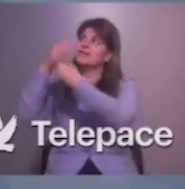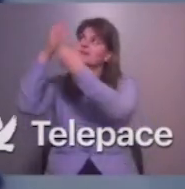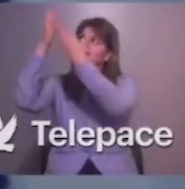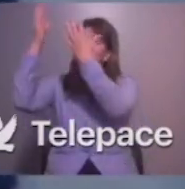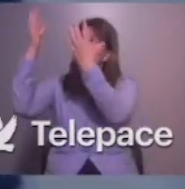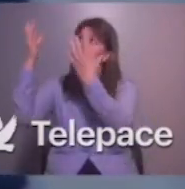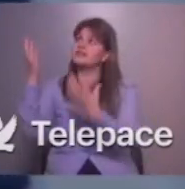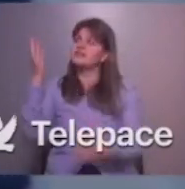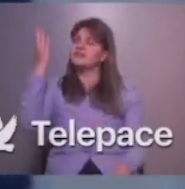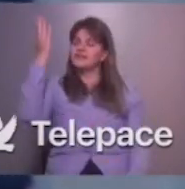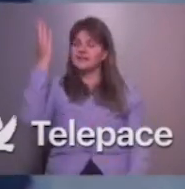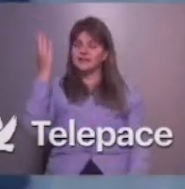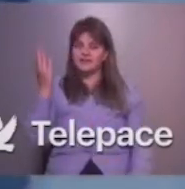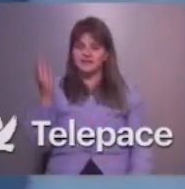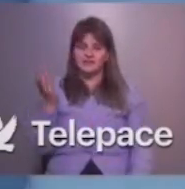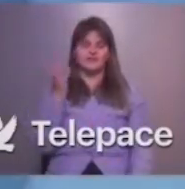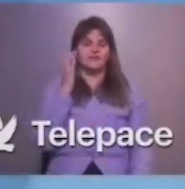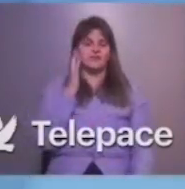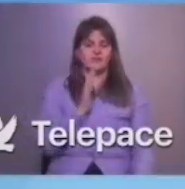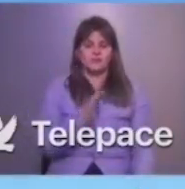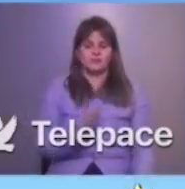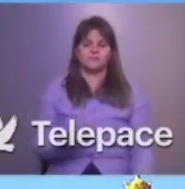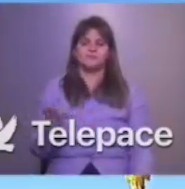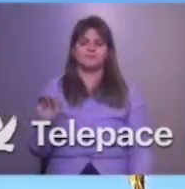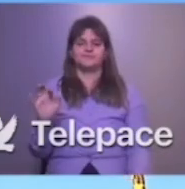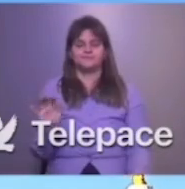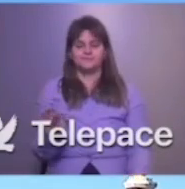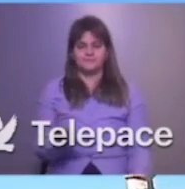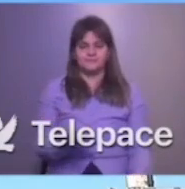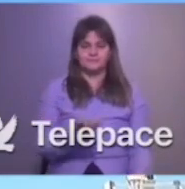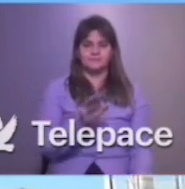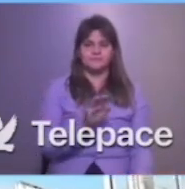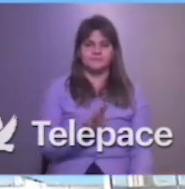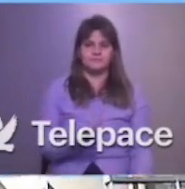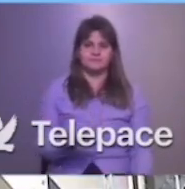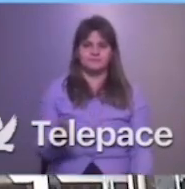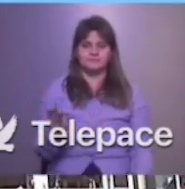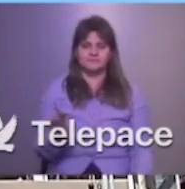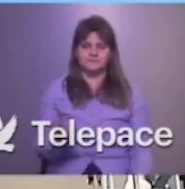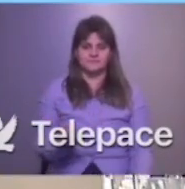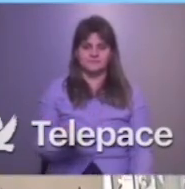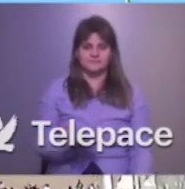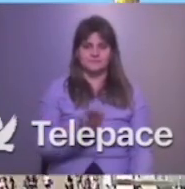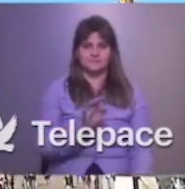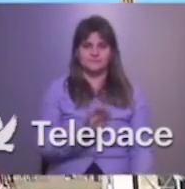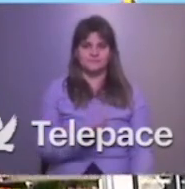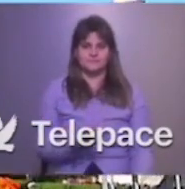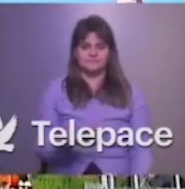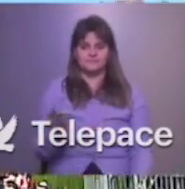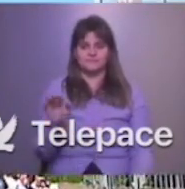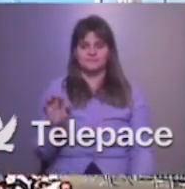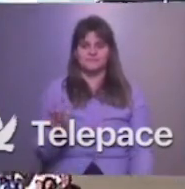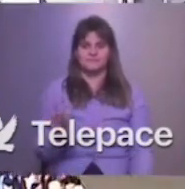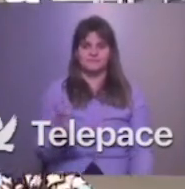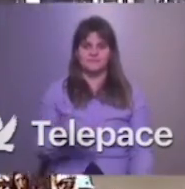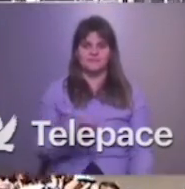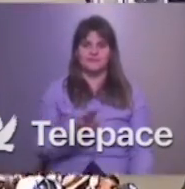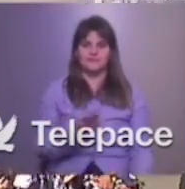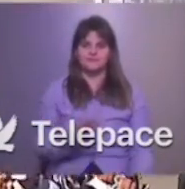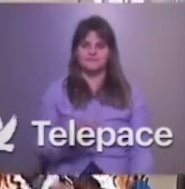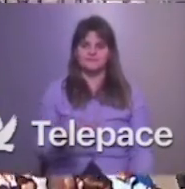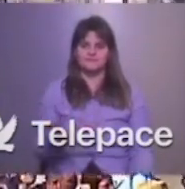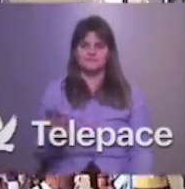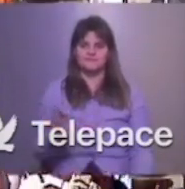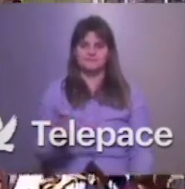Maria. Sta per incominciare l'Eucaristia, che lo ripeto ancora,